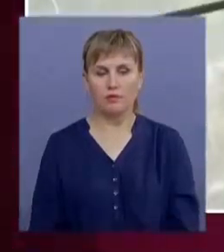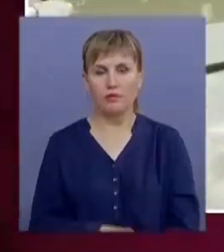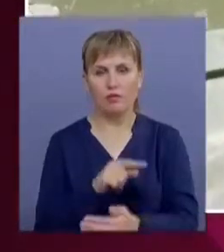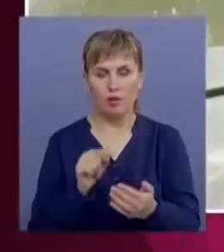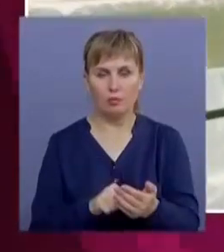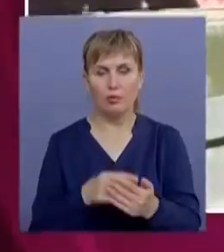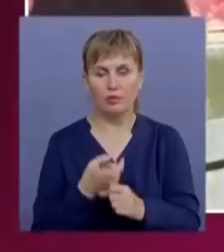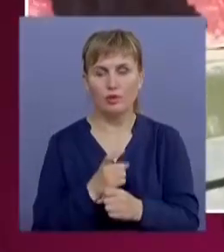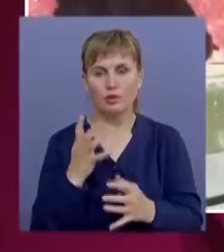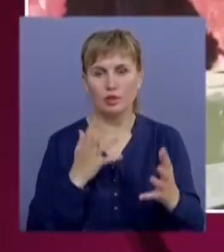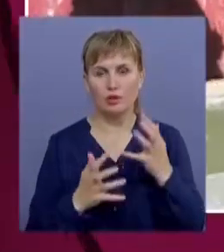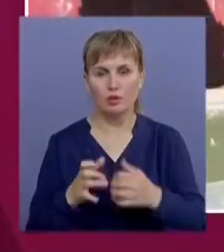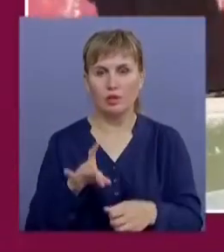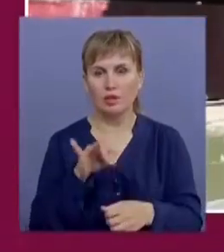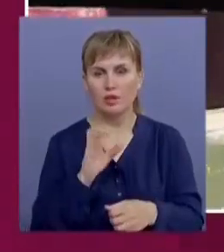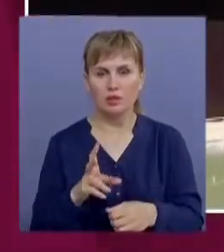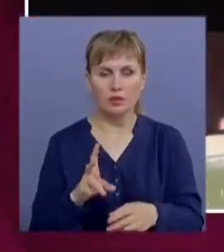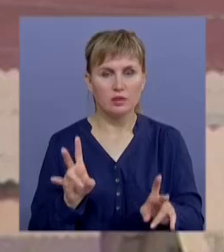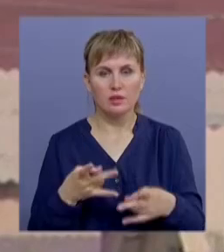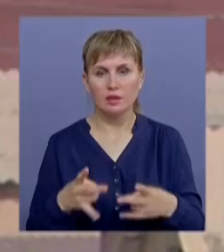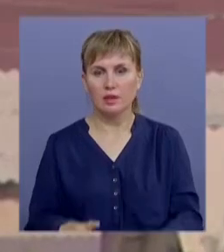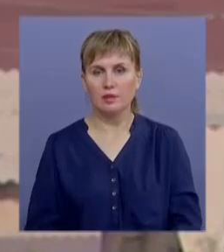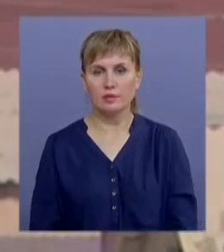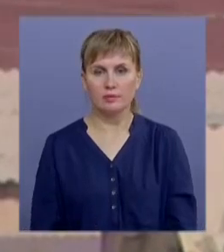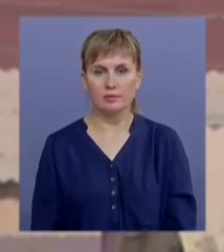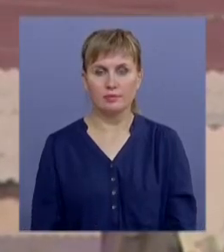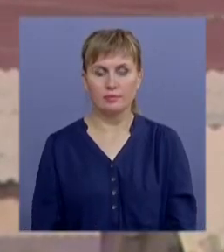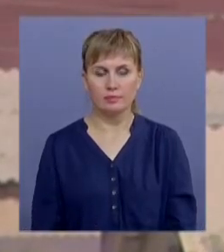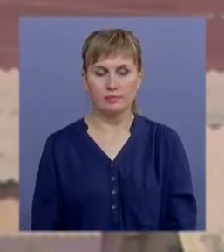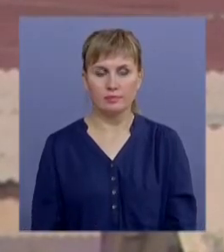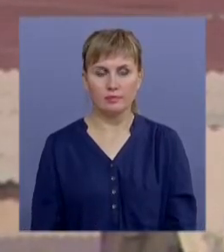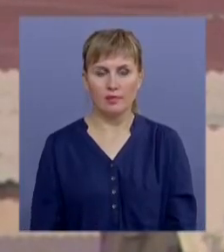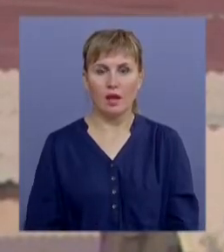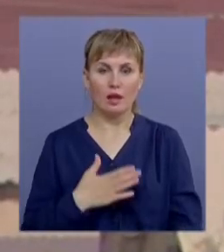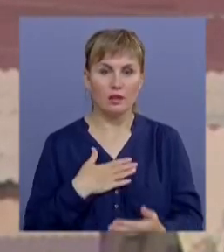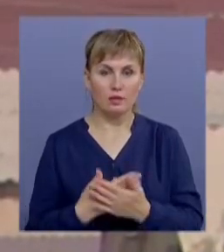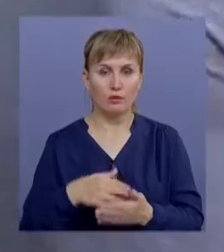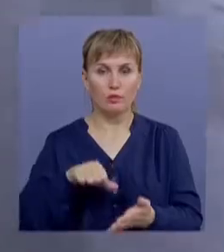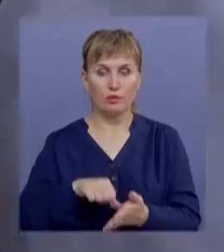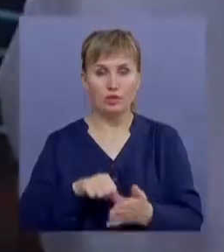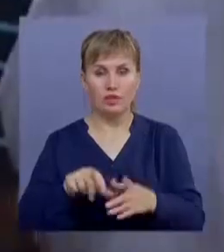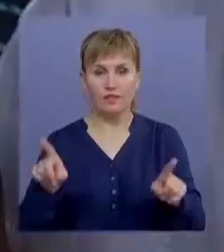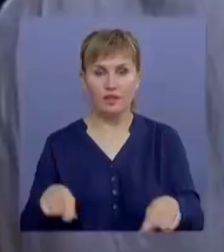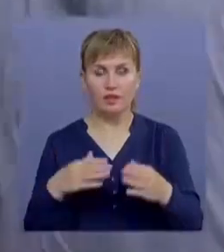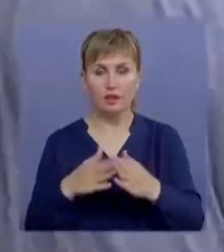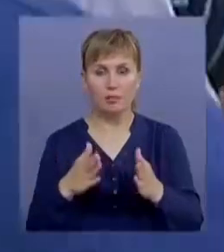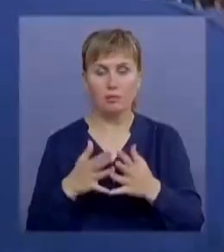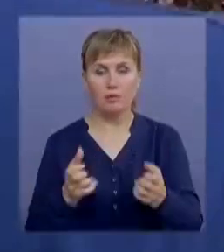конечно, достаточно серьезный. Рисковать в данном случае не надо. Активное участие в восстановлении домов